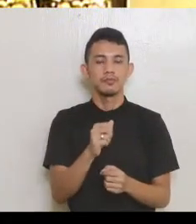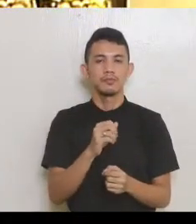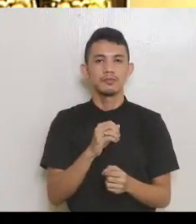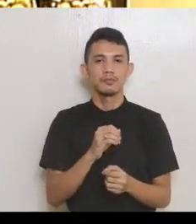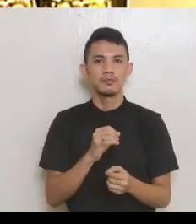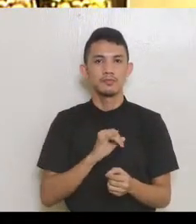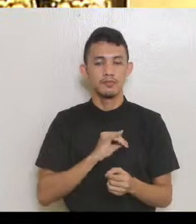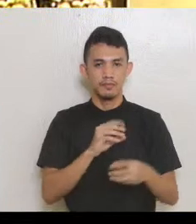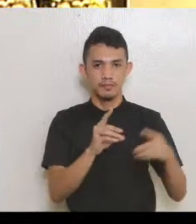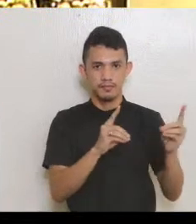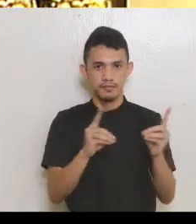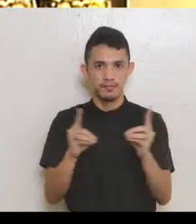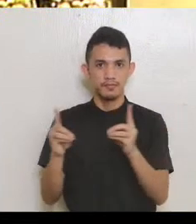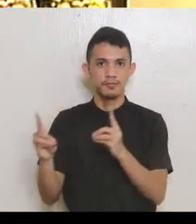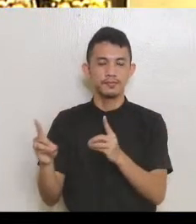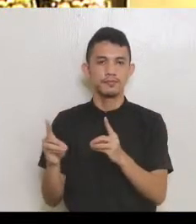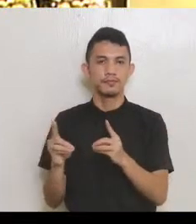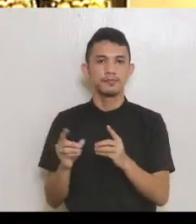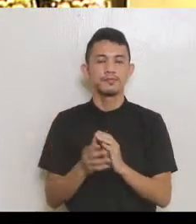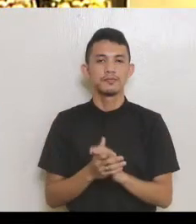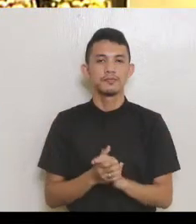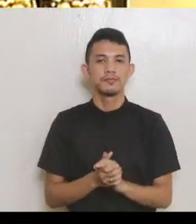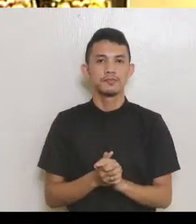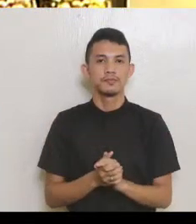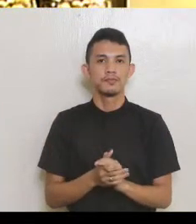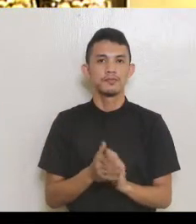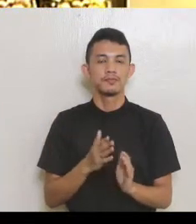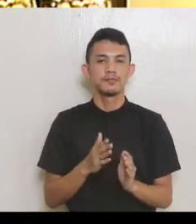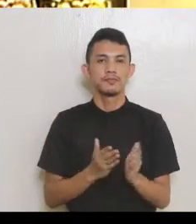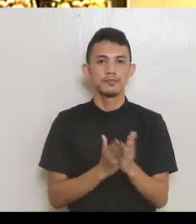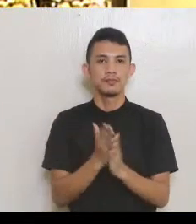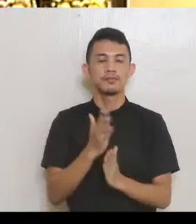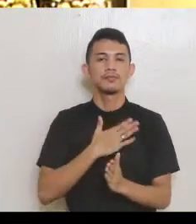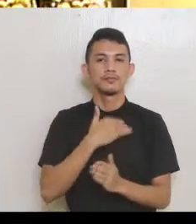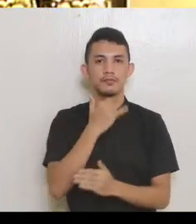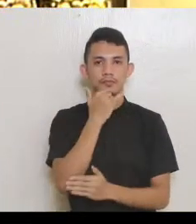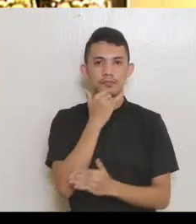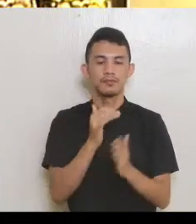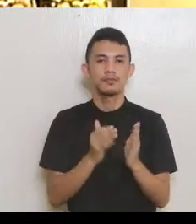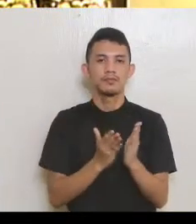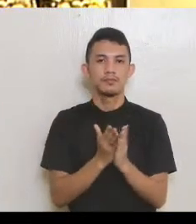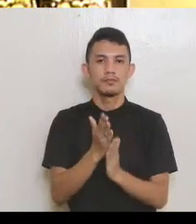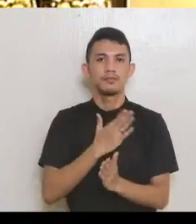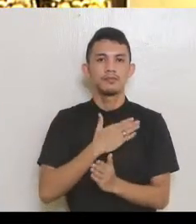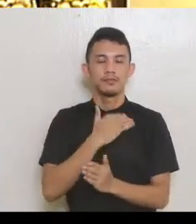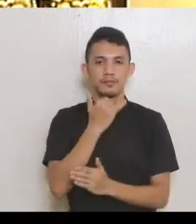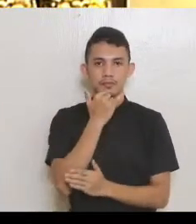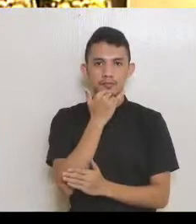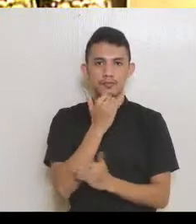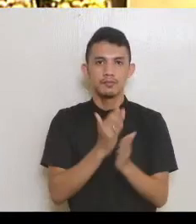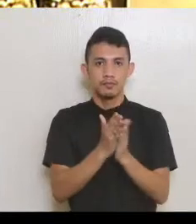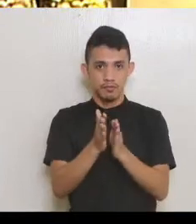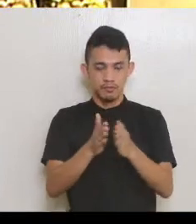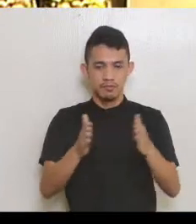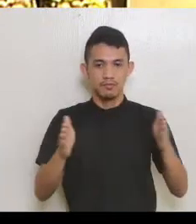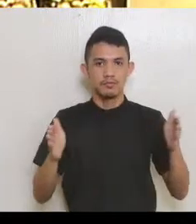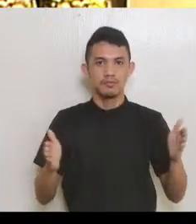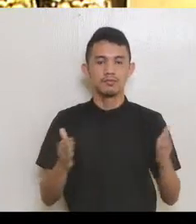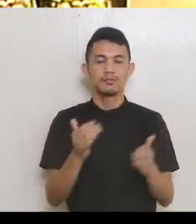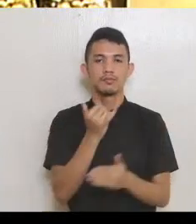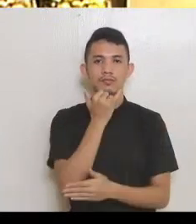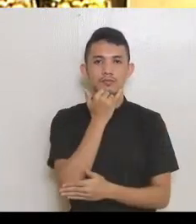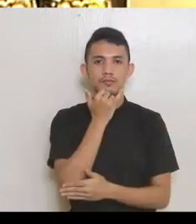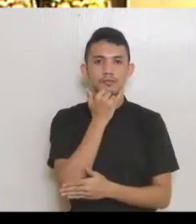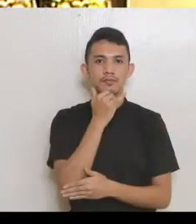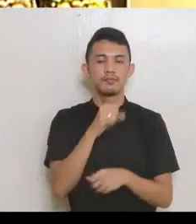sa angayng buhaton. Kaya akong sala, akong sala, akong dakong sala.